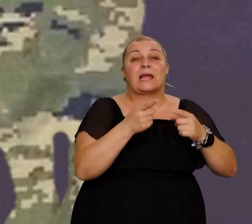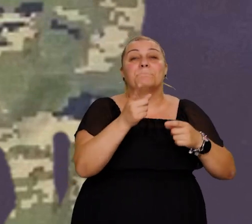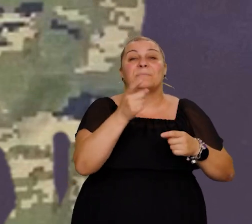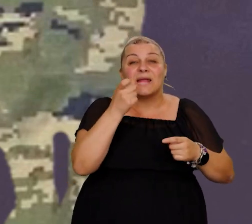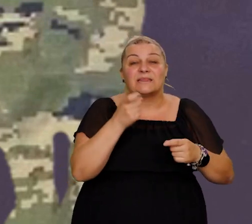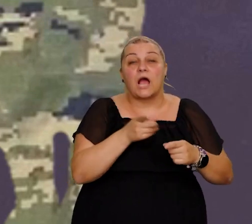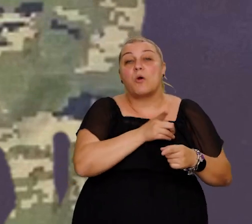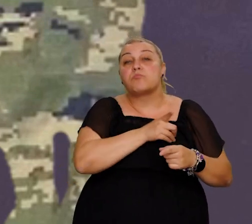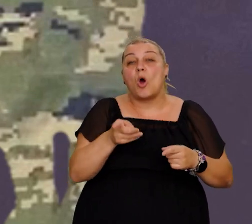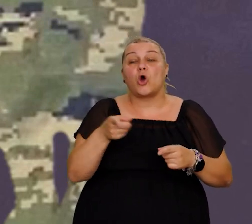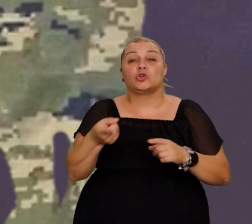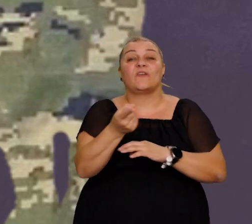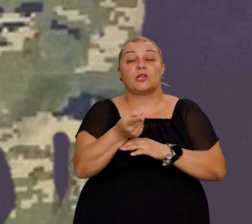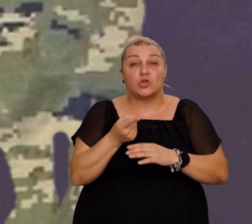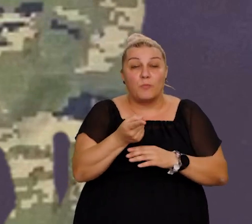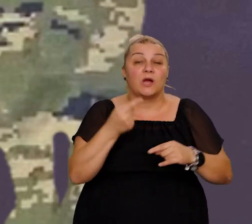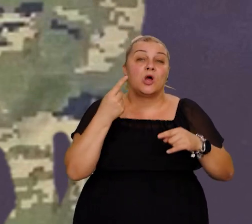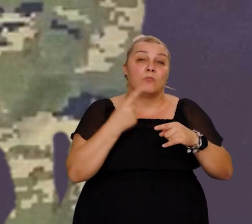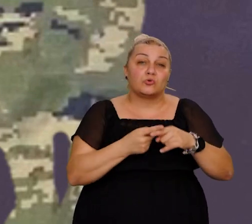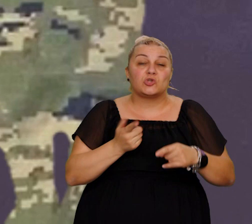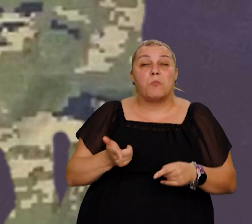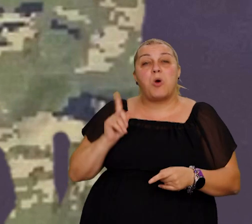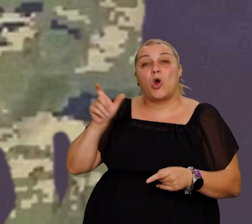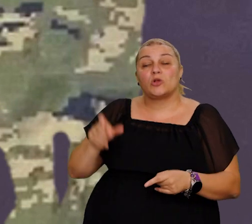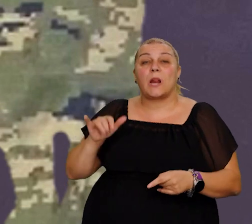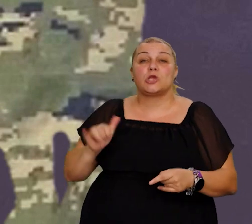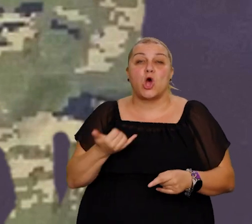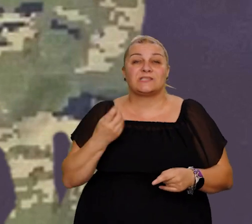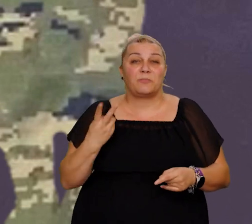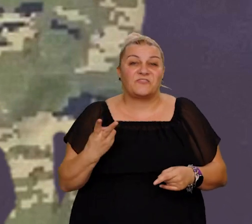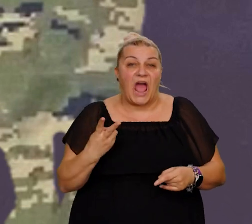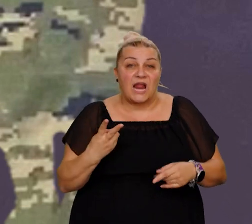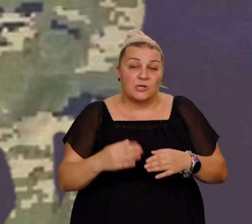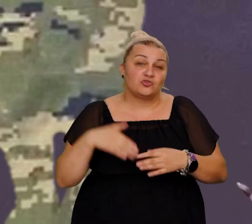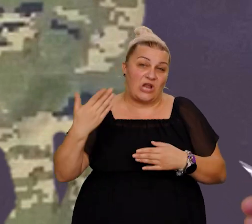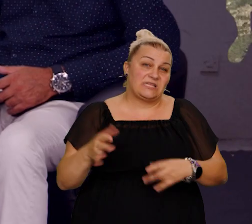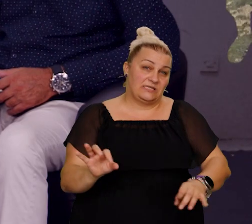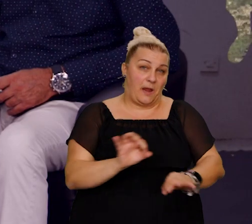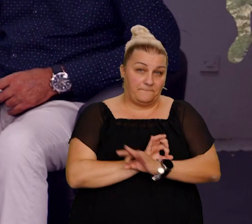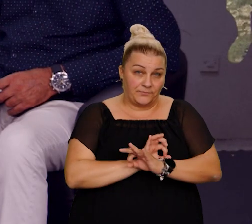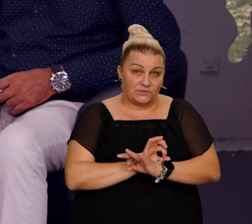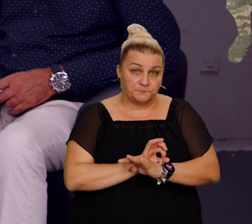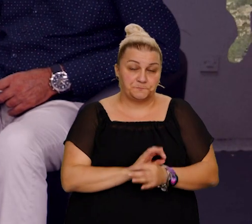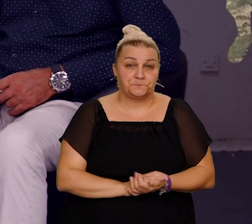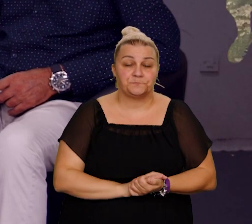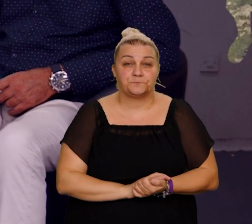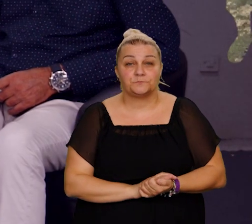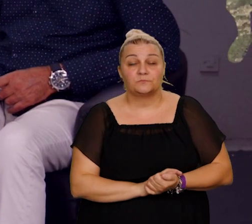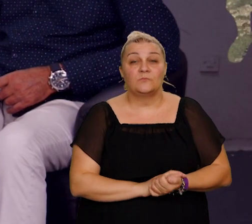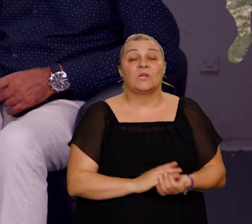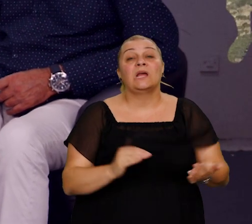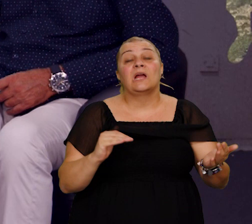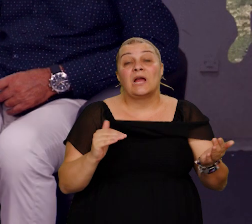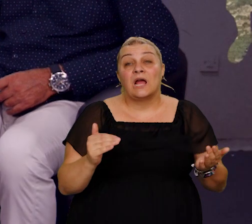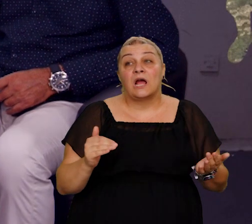meci pogodili taj top, odnosno da su pogodili pokojnog Josipa Vranića. Treba li i pričati i